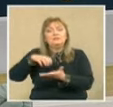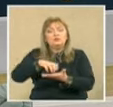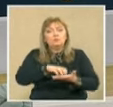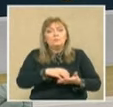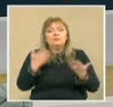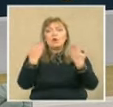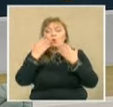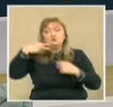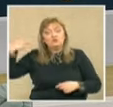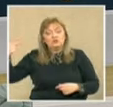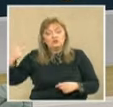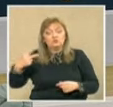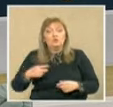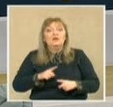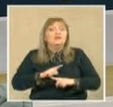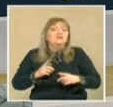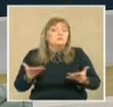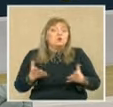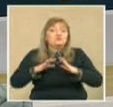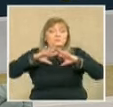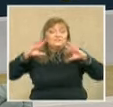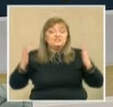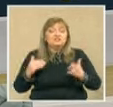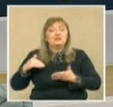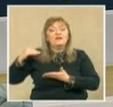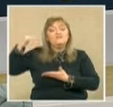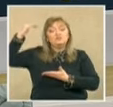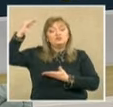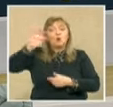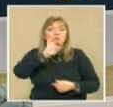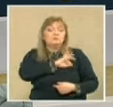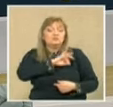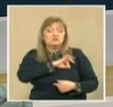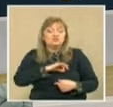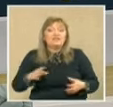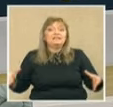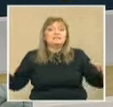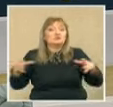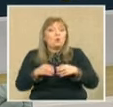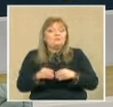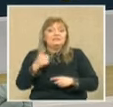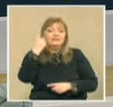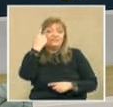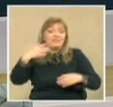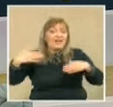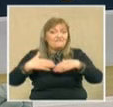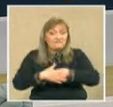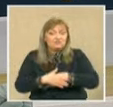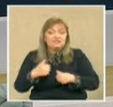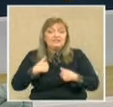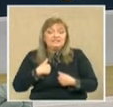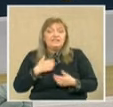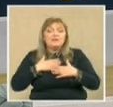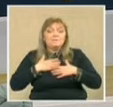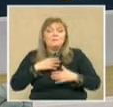че няма как всичките високи постижения на нашите ученици да бъдат обединени в една вечер. Това няма как да стане. Ние сме 29